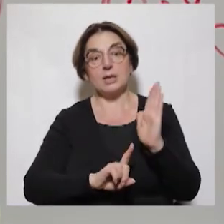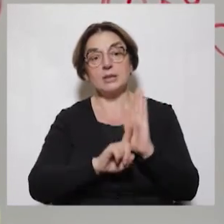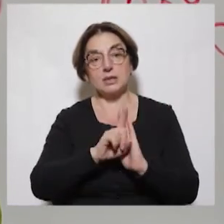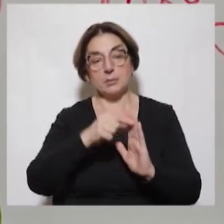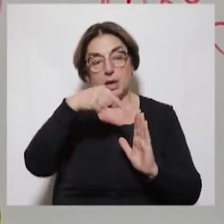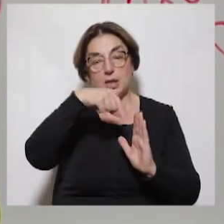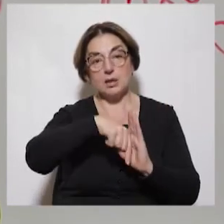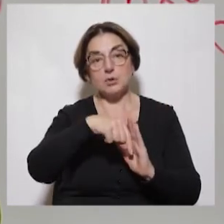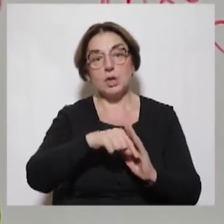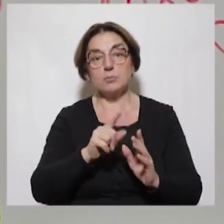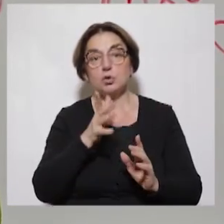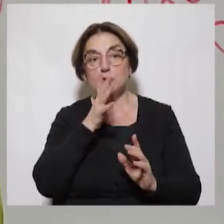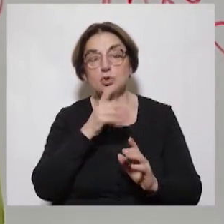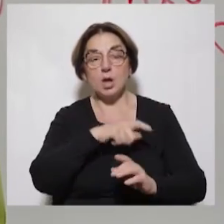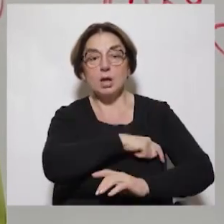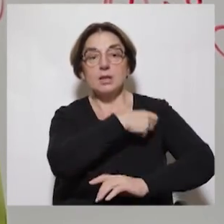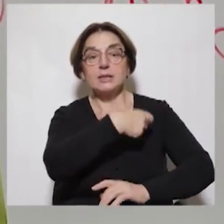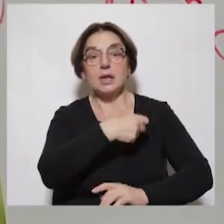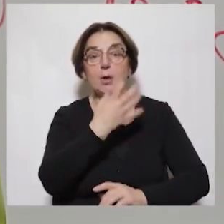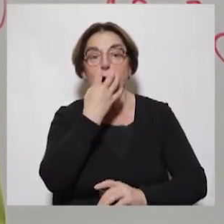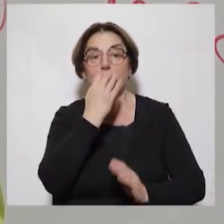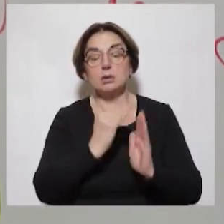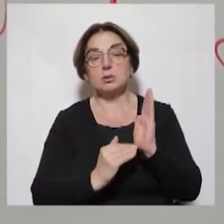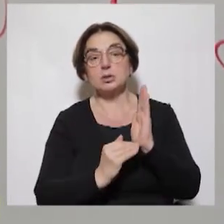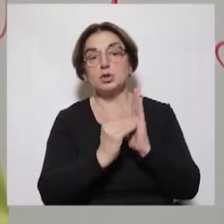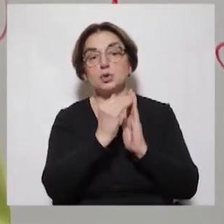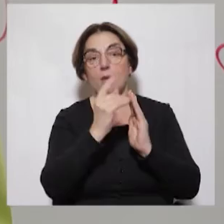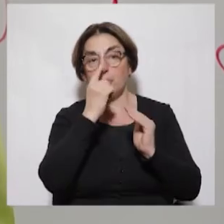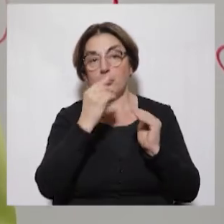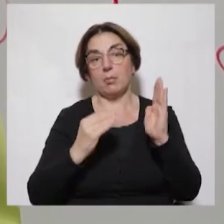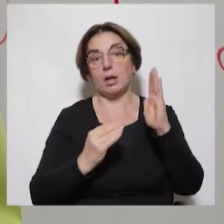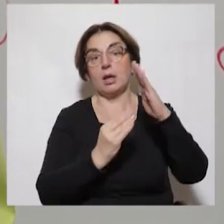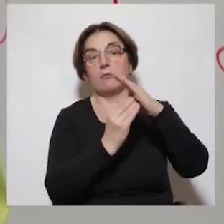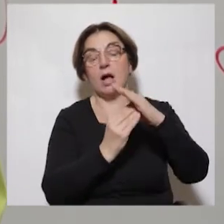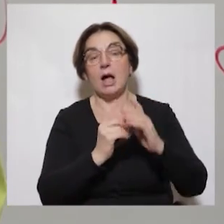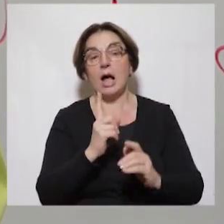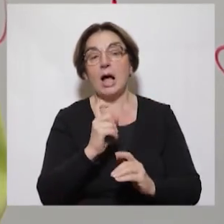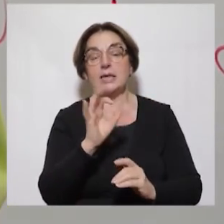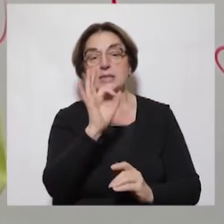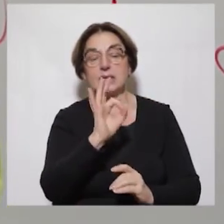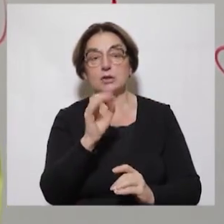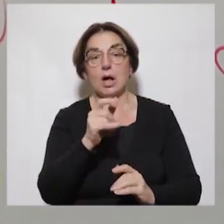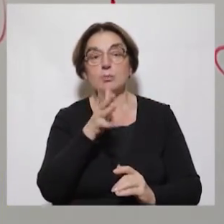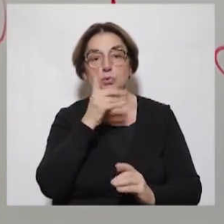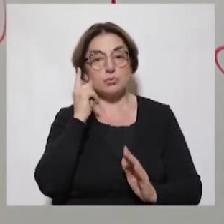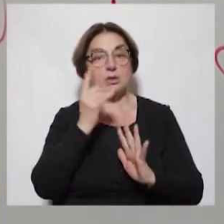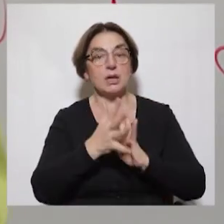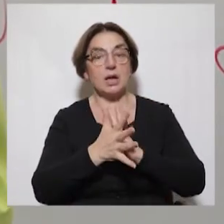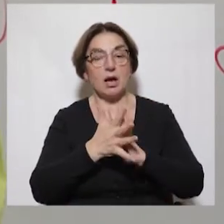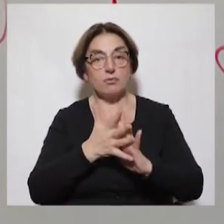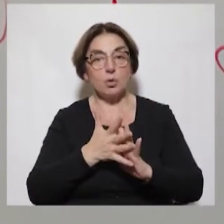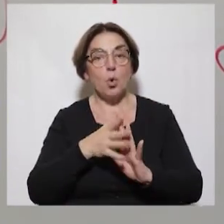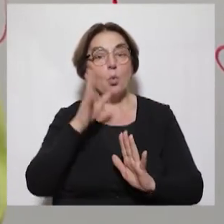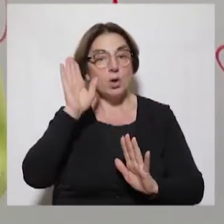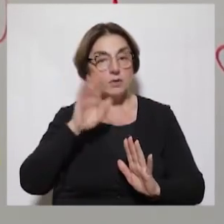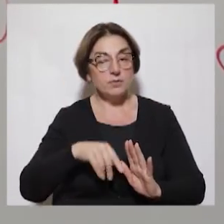დაიწყება მაშინვე, როგორც კი ტემპერატურის ნიშნული, ანუ ვერცხლის წყალი მიაღწევს 100 გრადუს ცელსიუსს. ამ დროს ჩვენ მივხვდებით, რომ უკვე